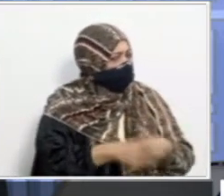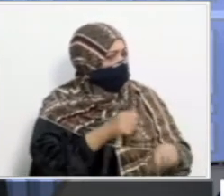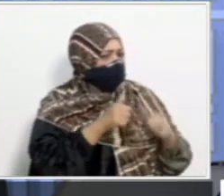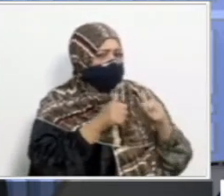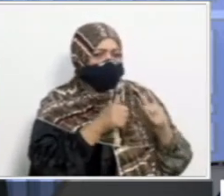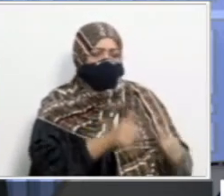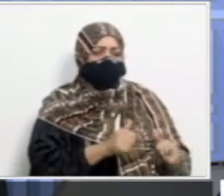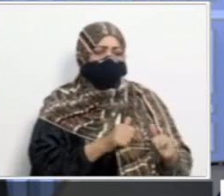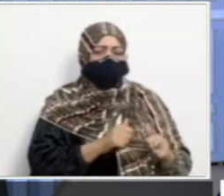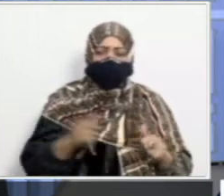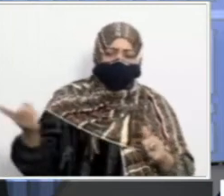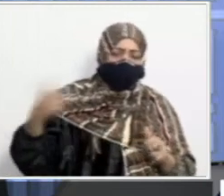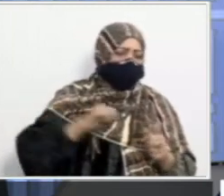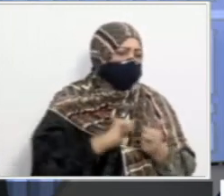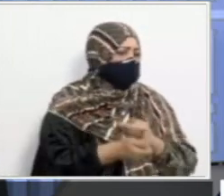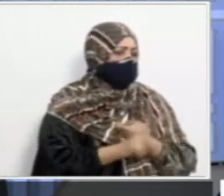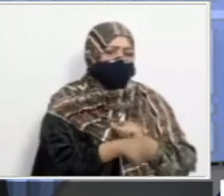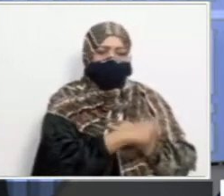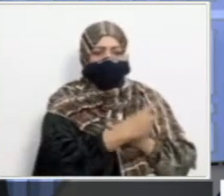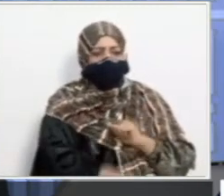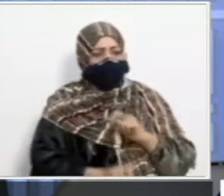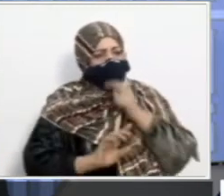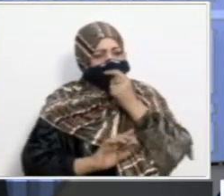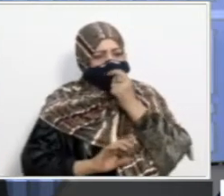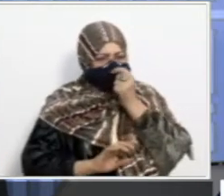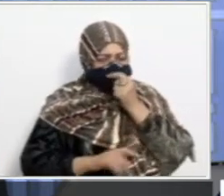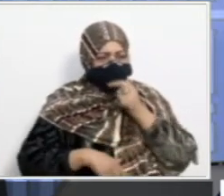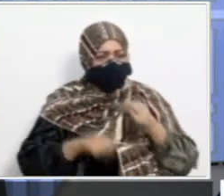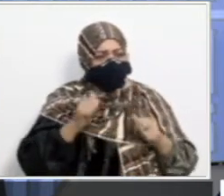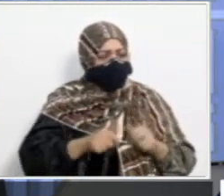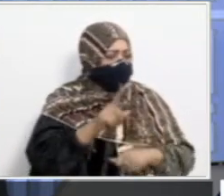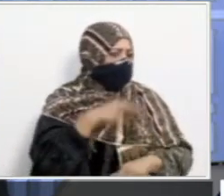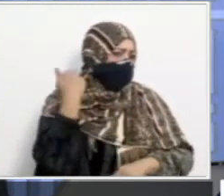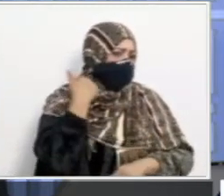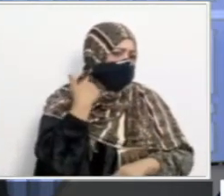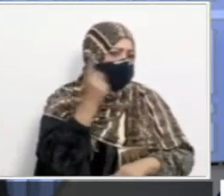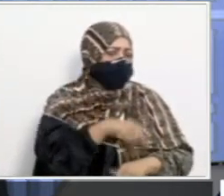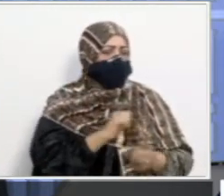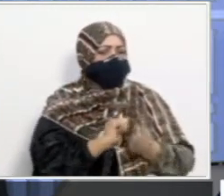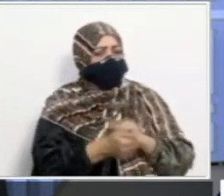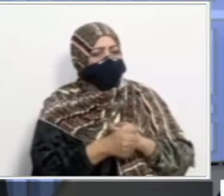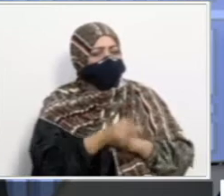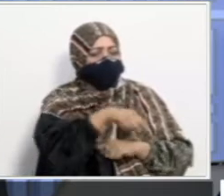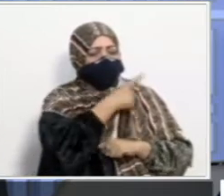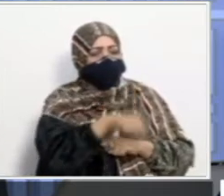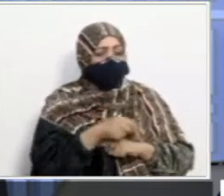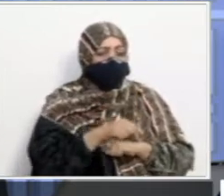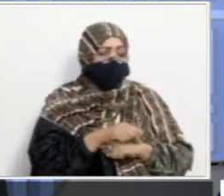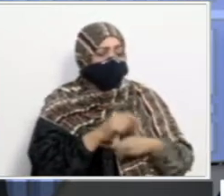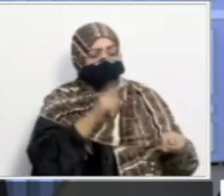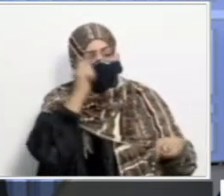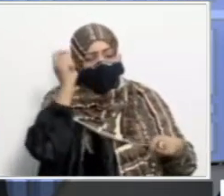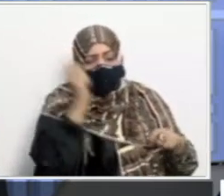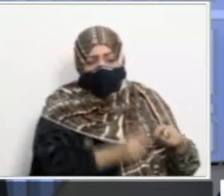تطلب الطلاق، وحرام عليها، هي آثمة بطلب الطلاق. لكن إذا كنت يا أخ أحمد مقصرا في حق الله سبحانه